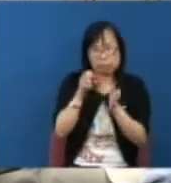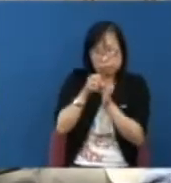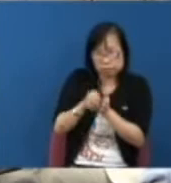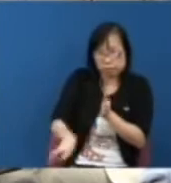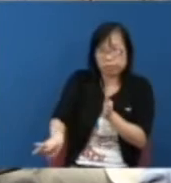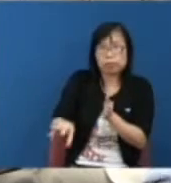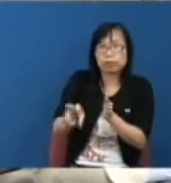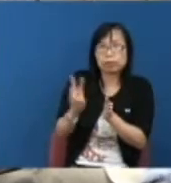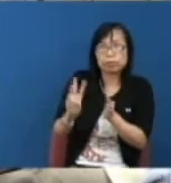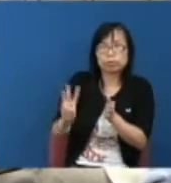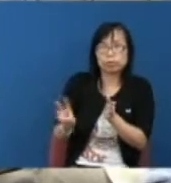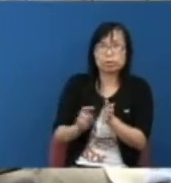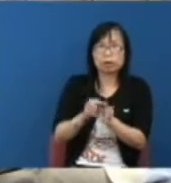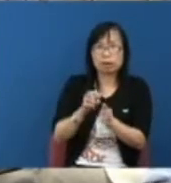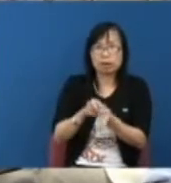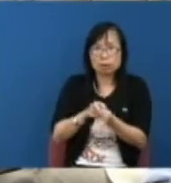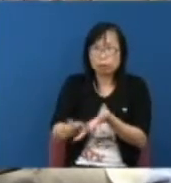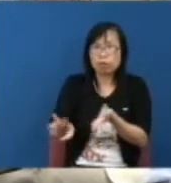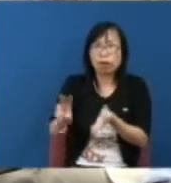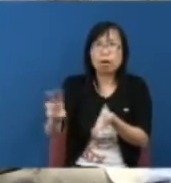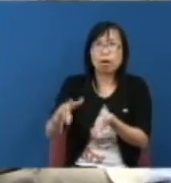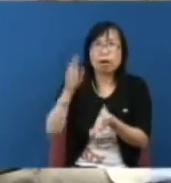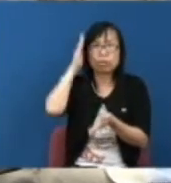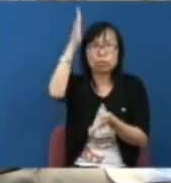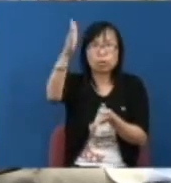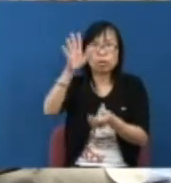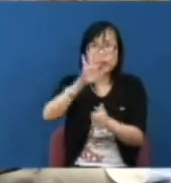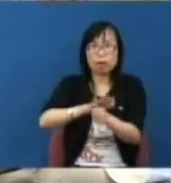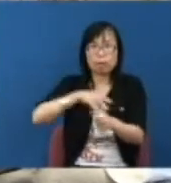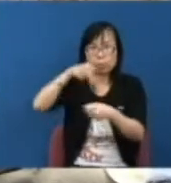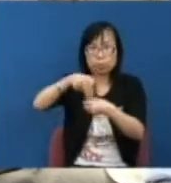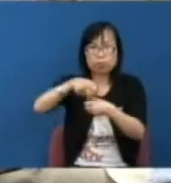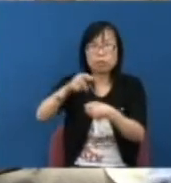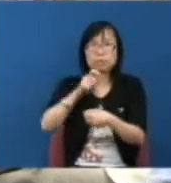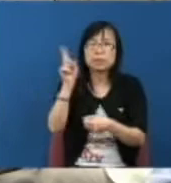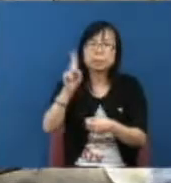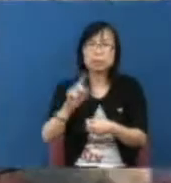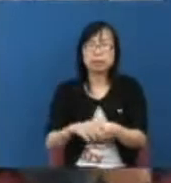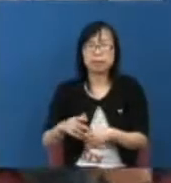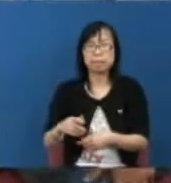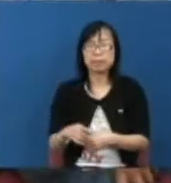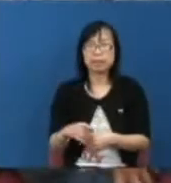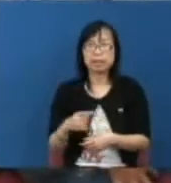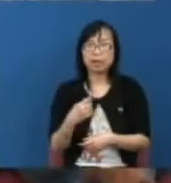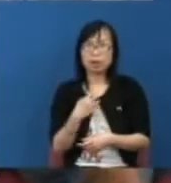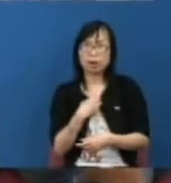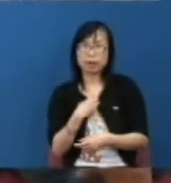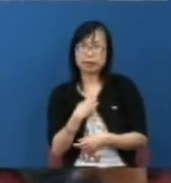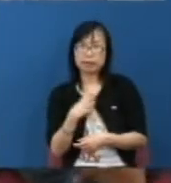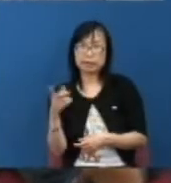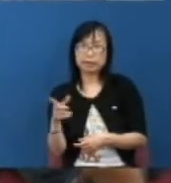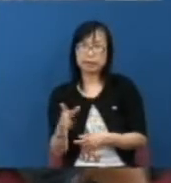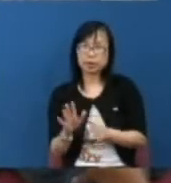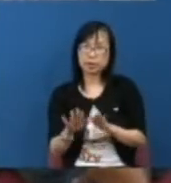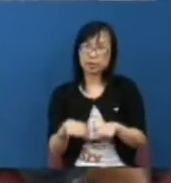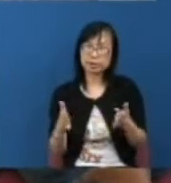者會唔會有啲即係將來保養嘅困難嘅時候 ，Keith 可唔可以補充一下？ 我覺得其實咧開始都幾成熟